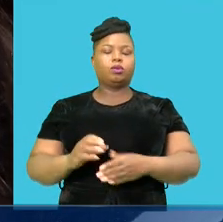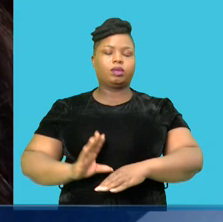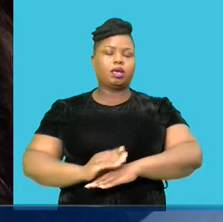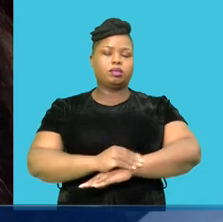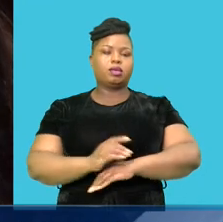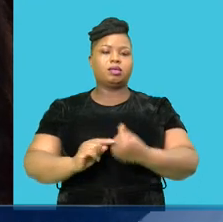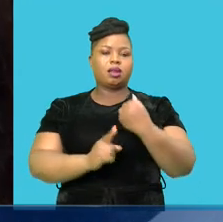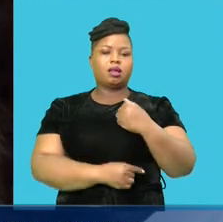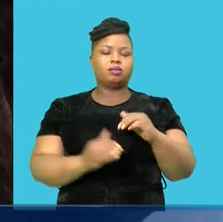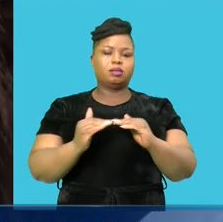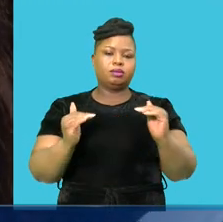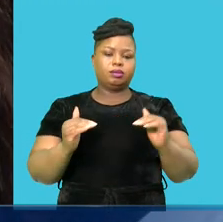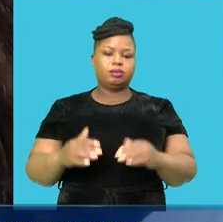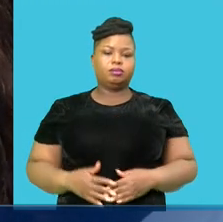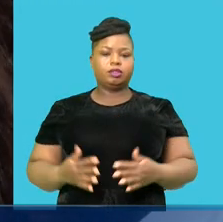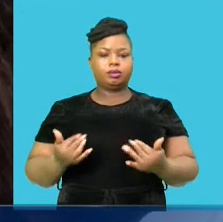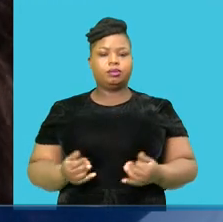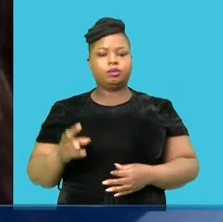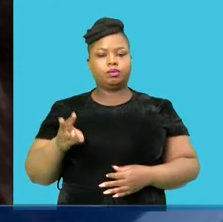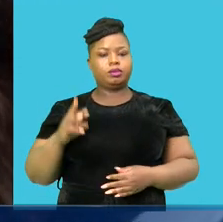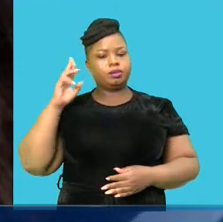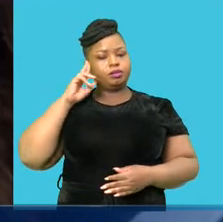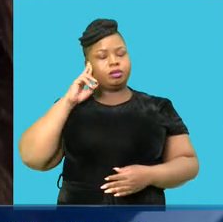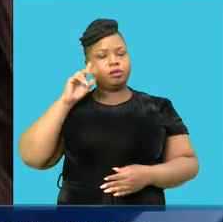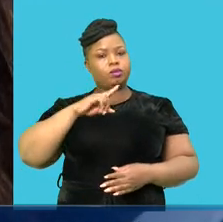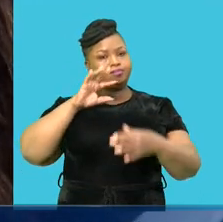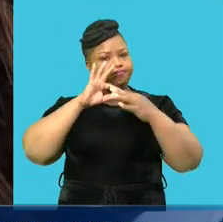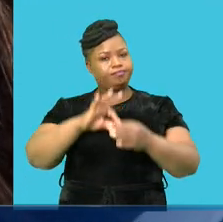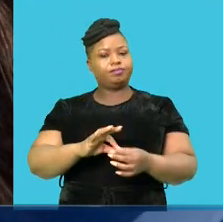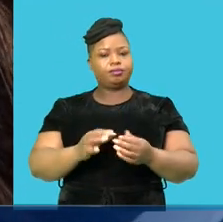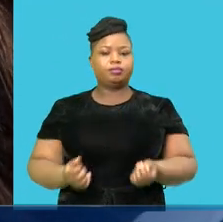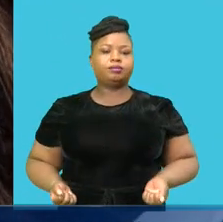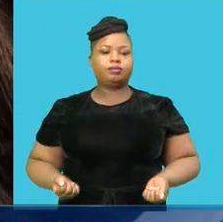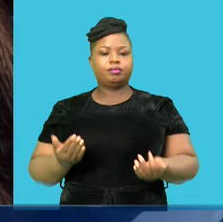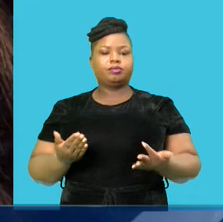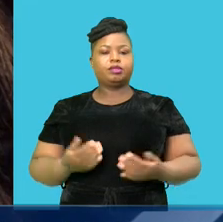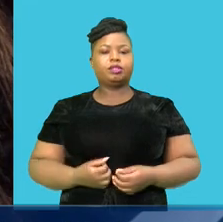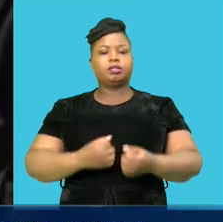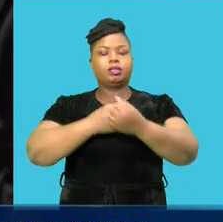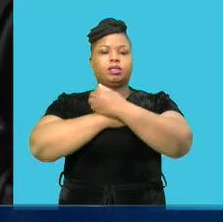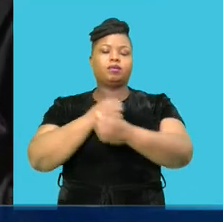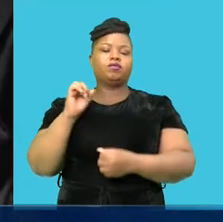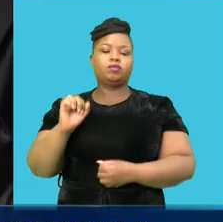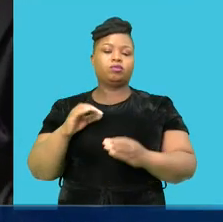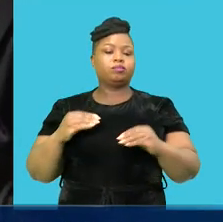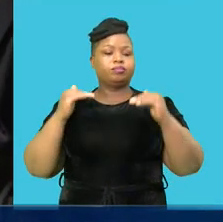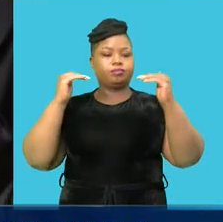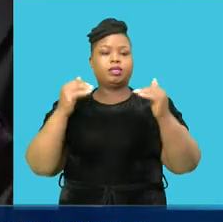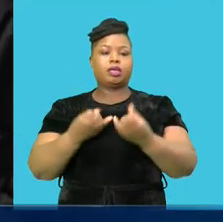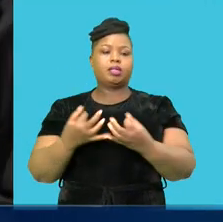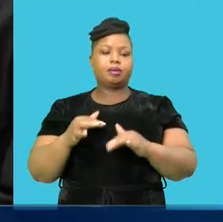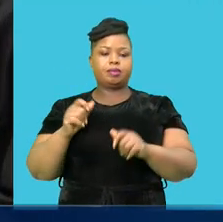wemiphunga. Kwaye uza kukhunjulwa ngokuzinikela kwakhe okungagungqiyo nothando lwakhe lokuphakamisa